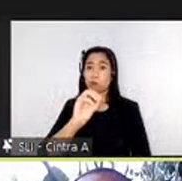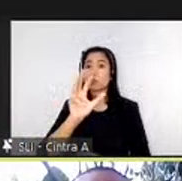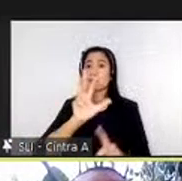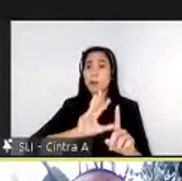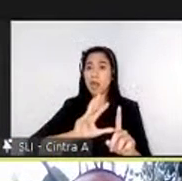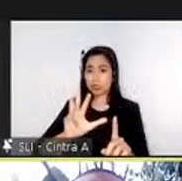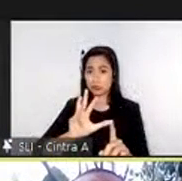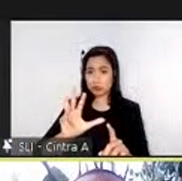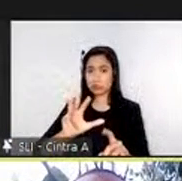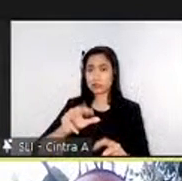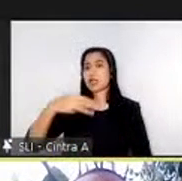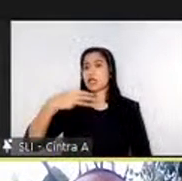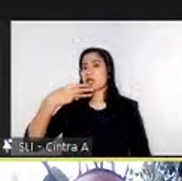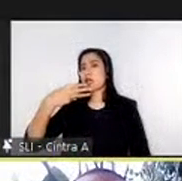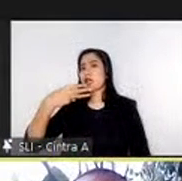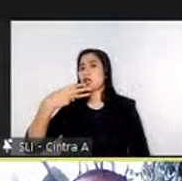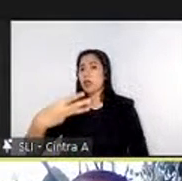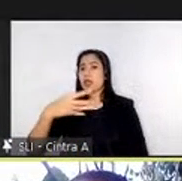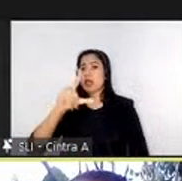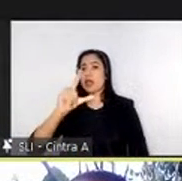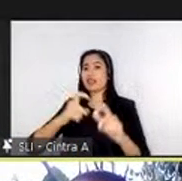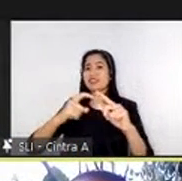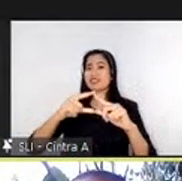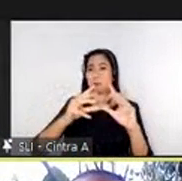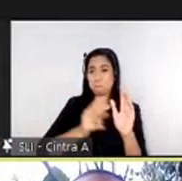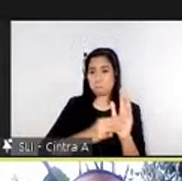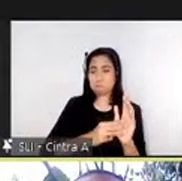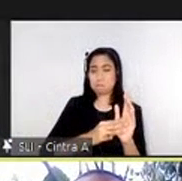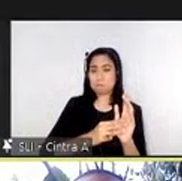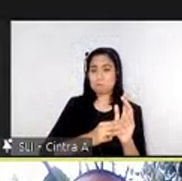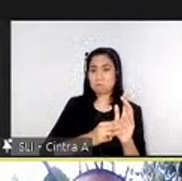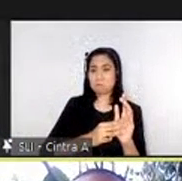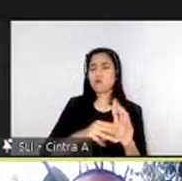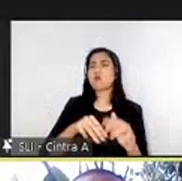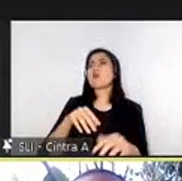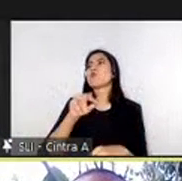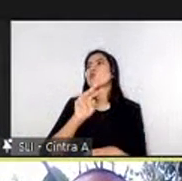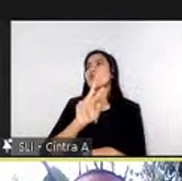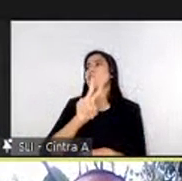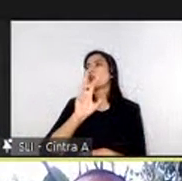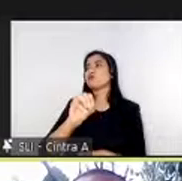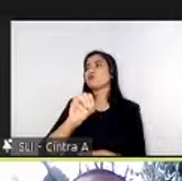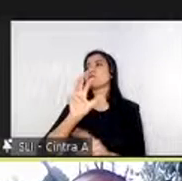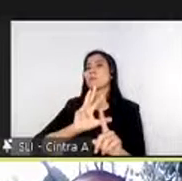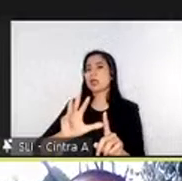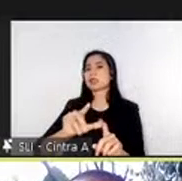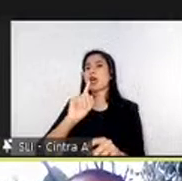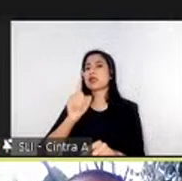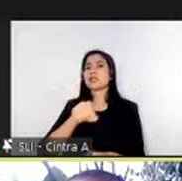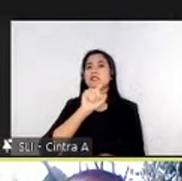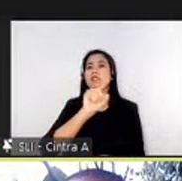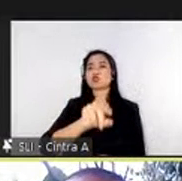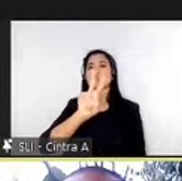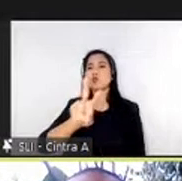mencatat selama 2019 ya catat ya selama 2019 kami mencatat ada 127